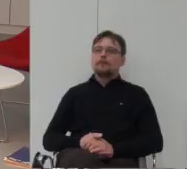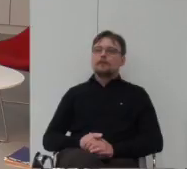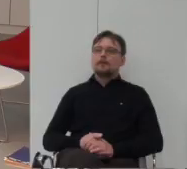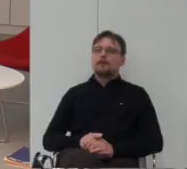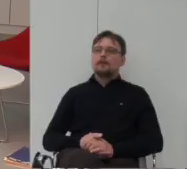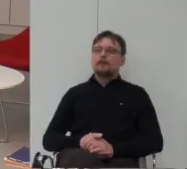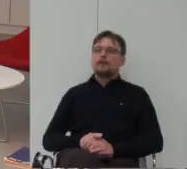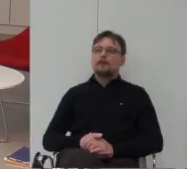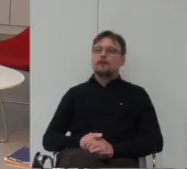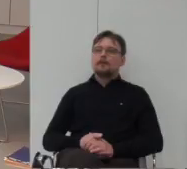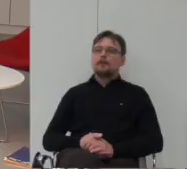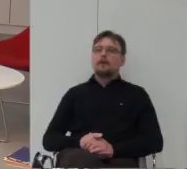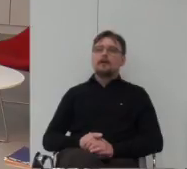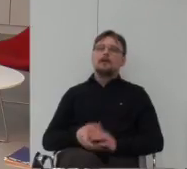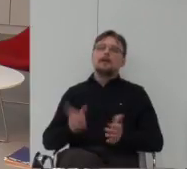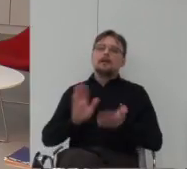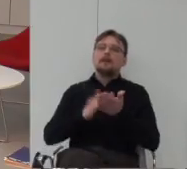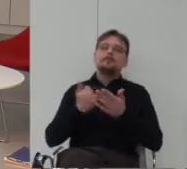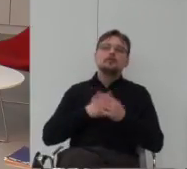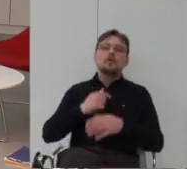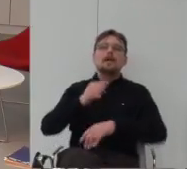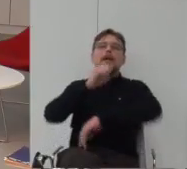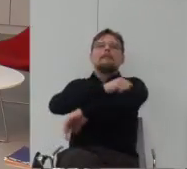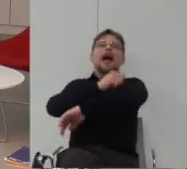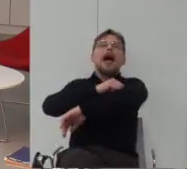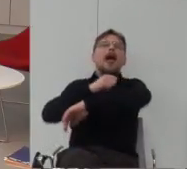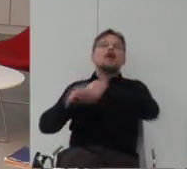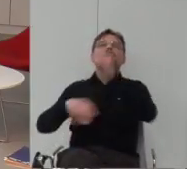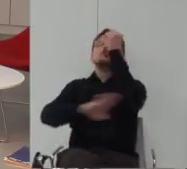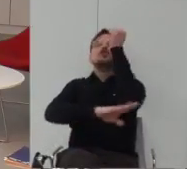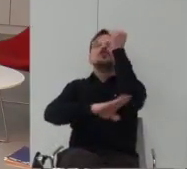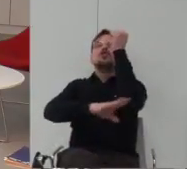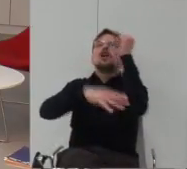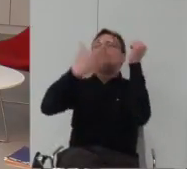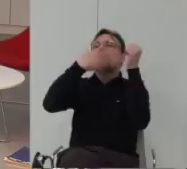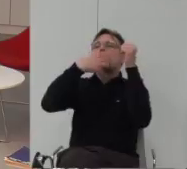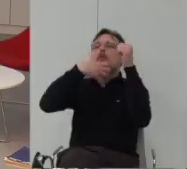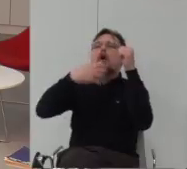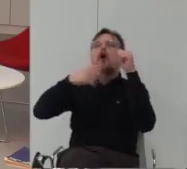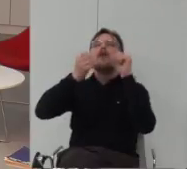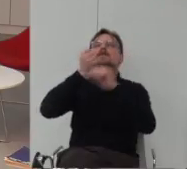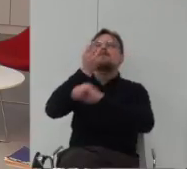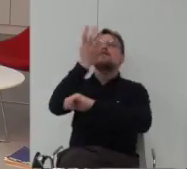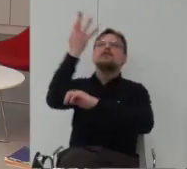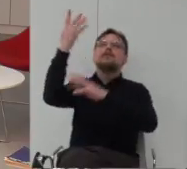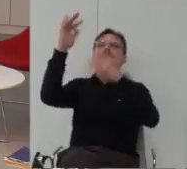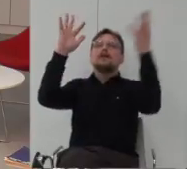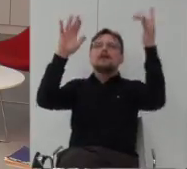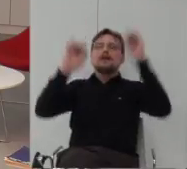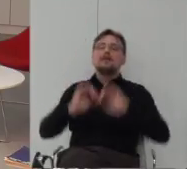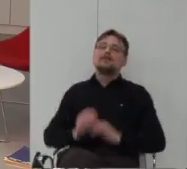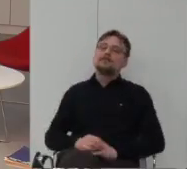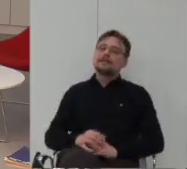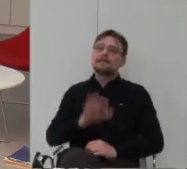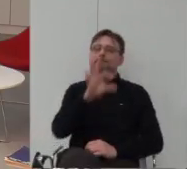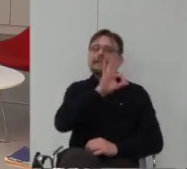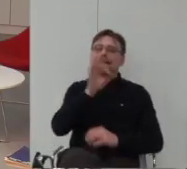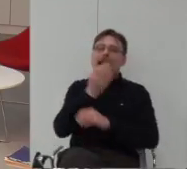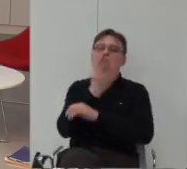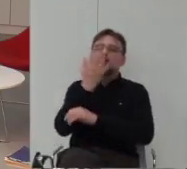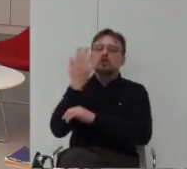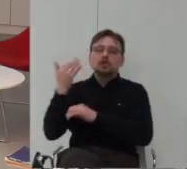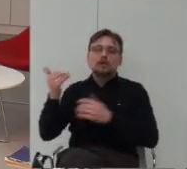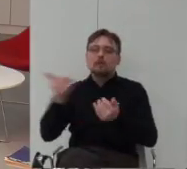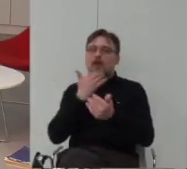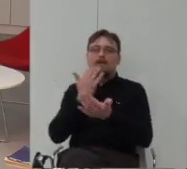Nie, no tak, jasne. To... Zdące jabłonie, widzę tam i wyobraźni jakieś bluszcze, specjalne odmiany. No w tej chwili mamy